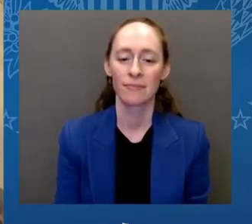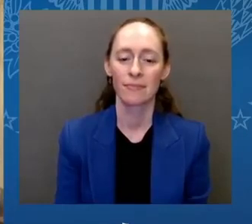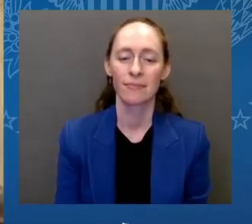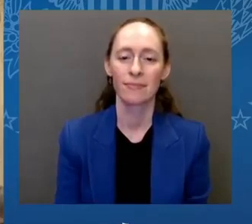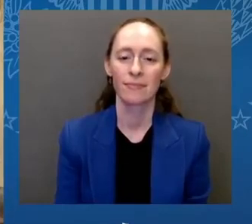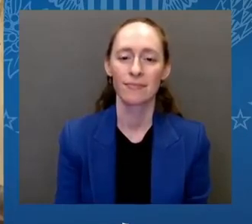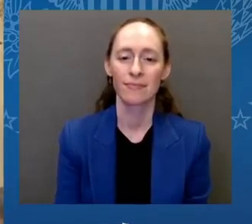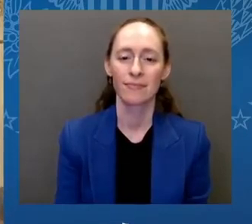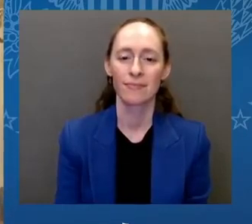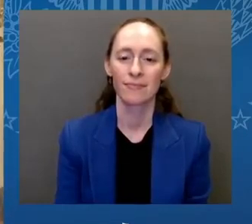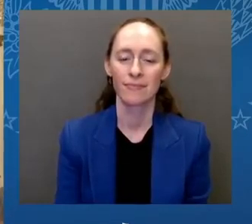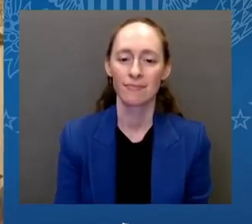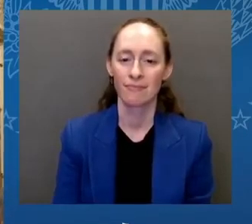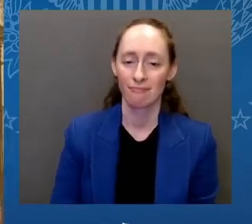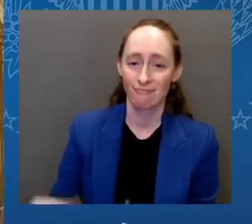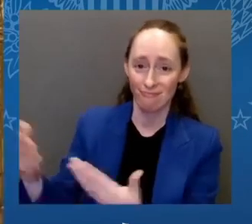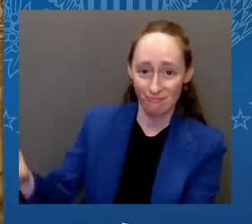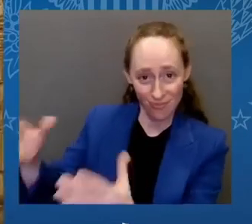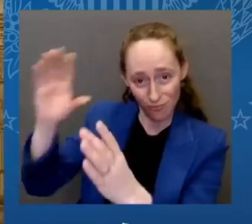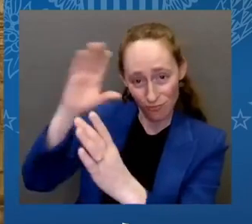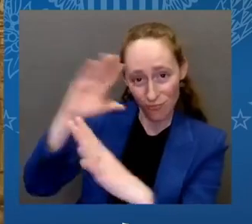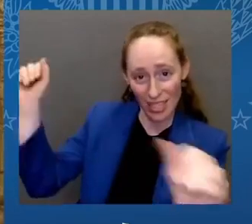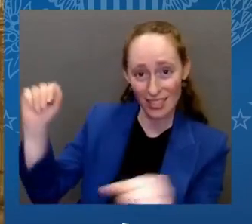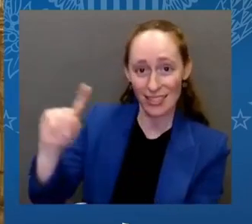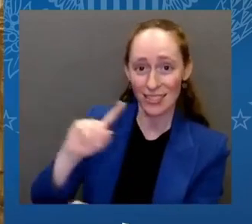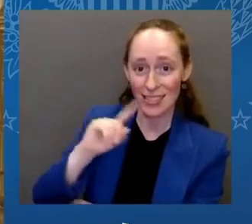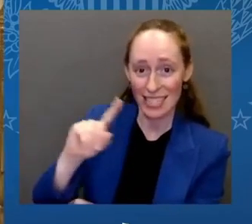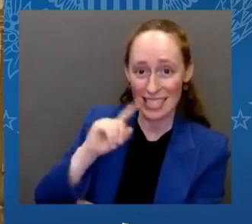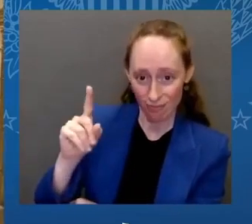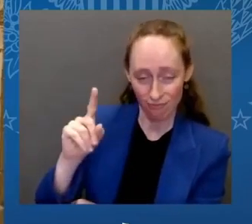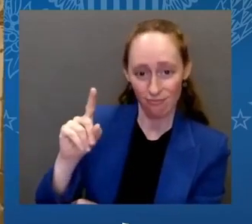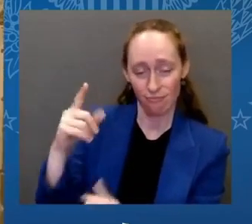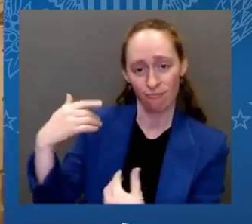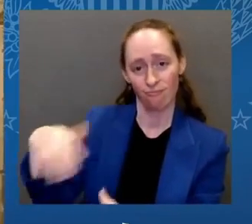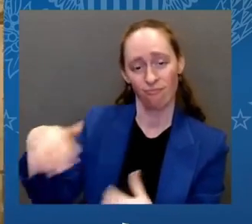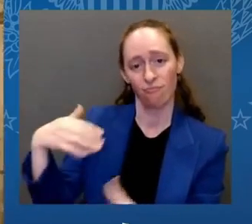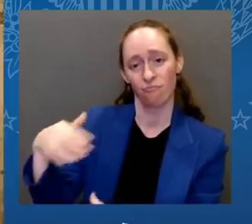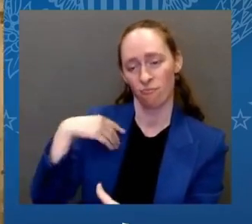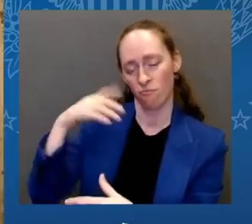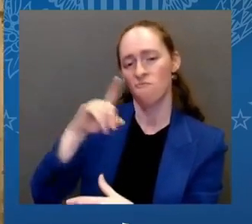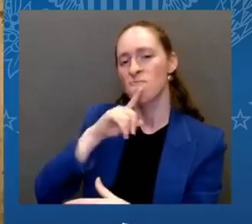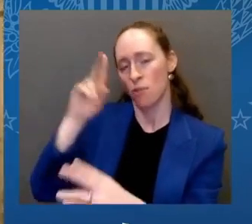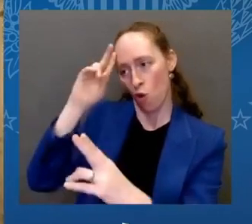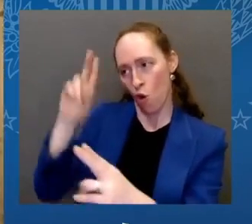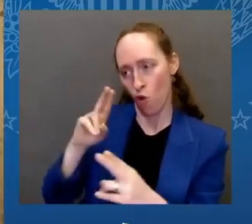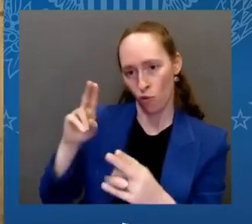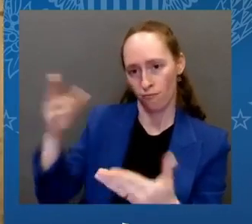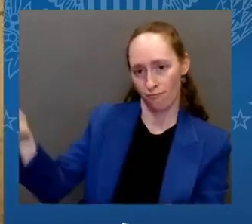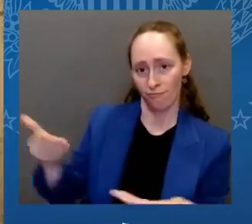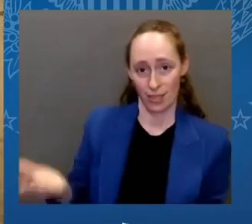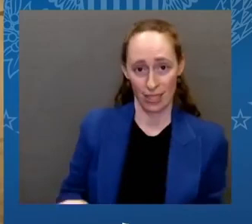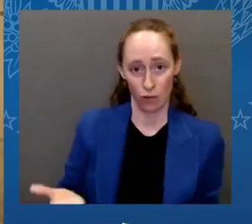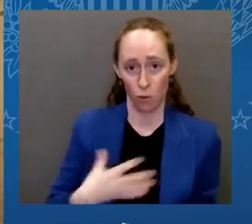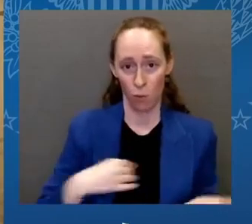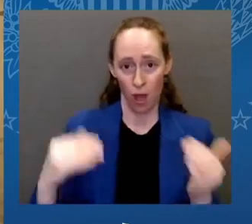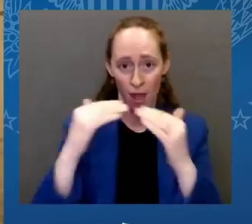Президенте Зеленський, для мене велика честь знову вас вітати в Білому домі. Ми провели